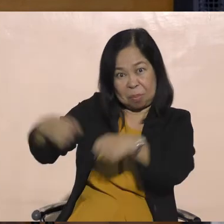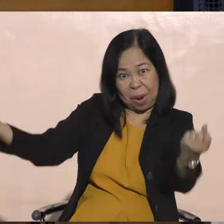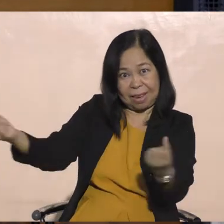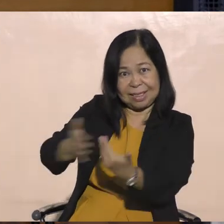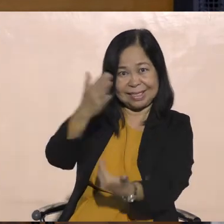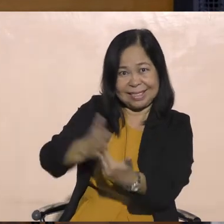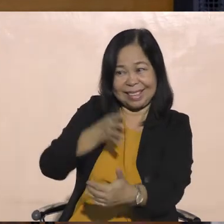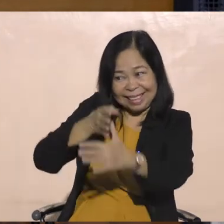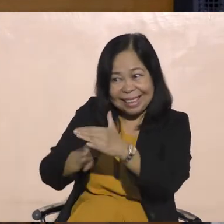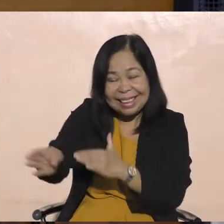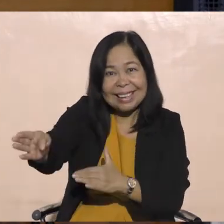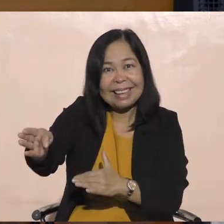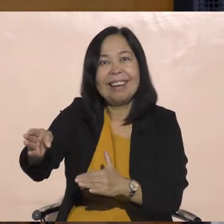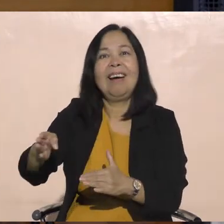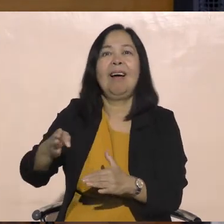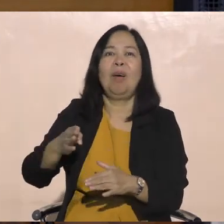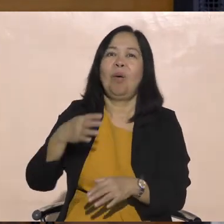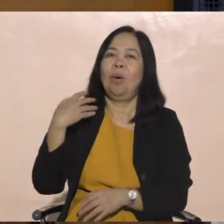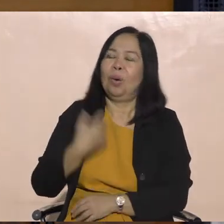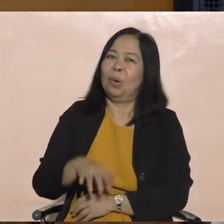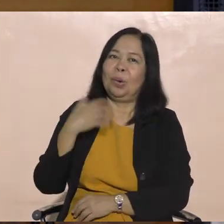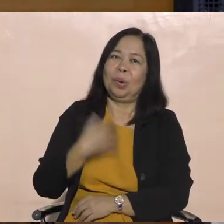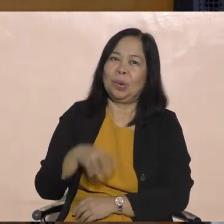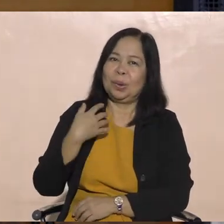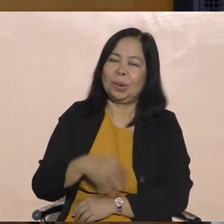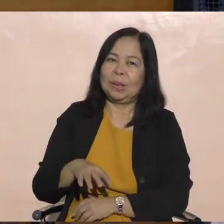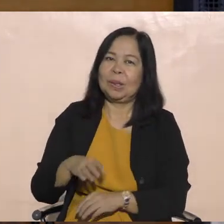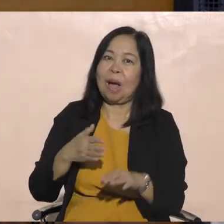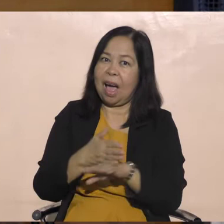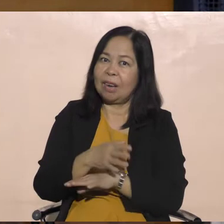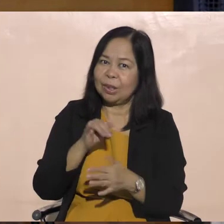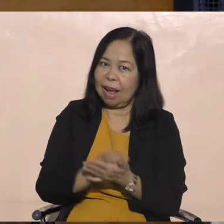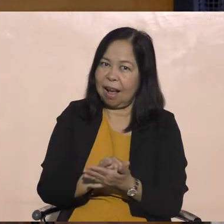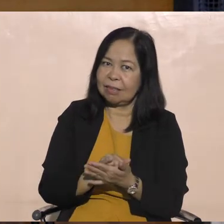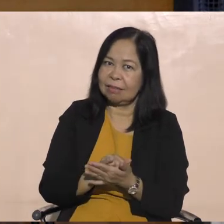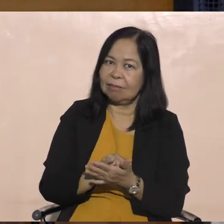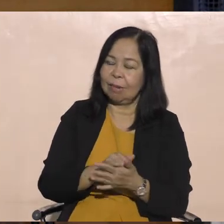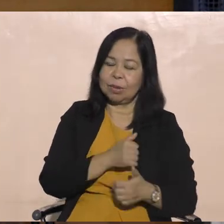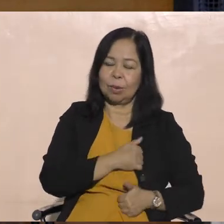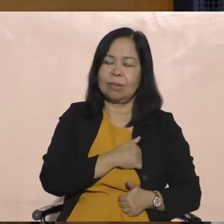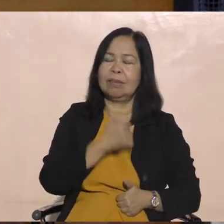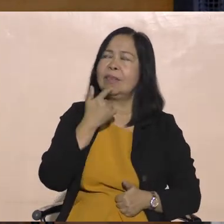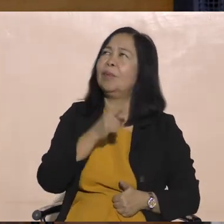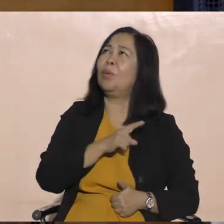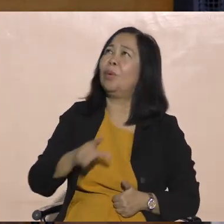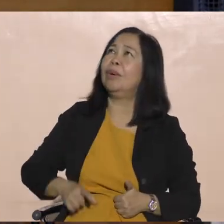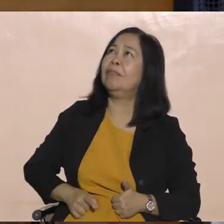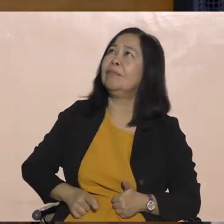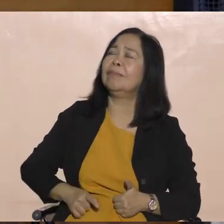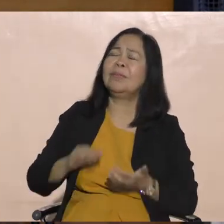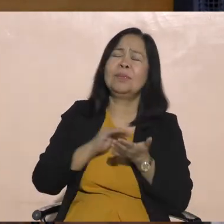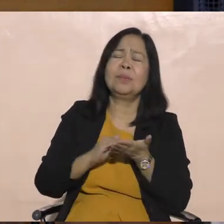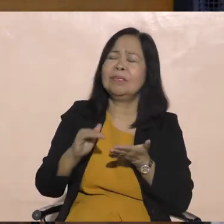balayan sa spider, mga kaigsunan. And you know what, ingon siya, after that, he said, "Lord, forgive